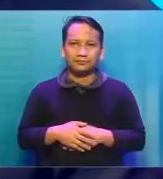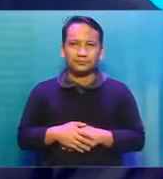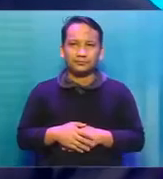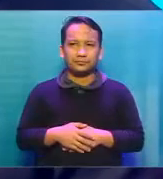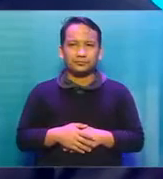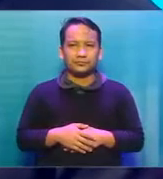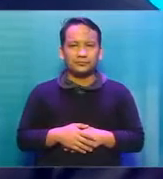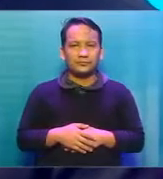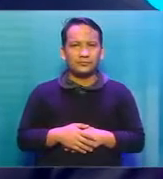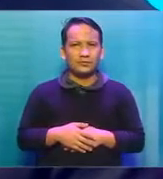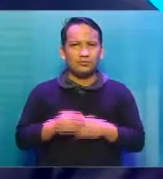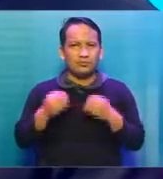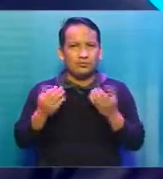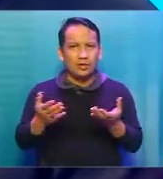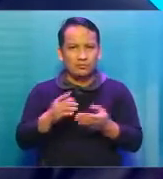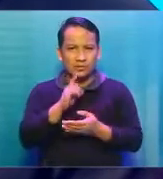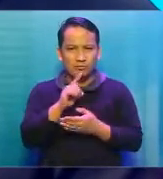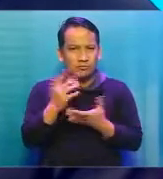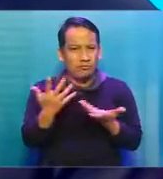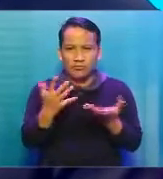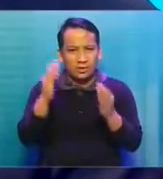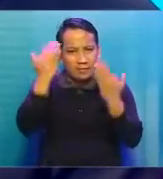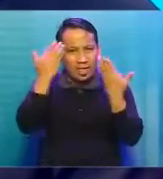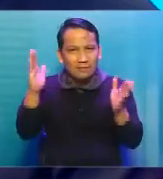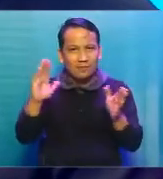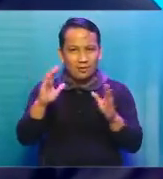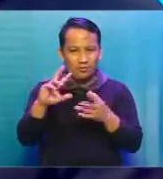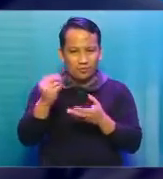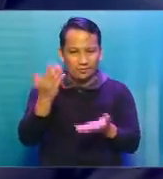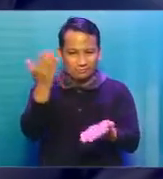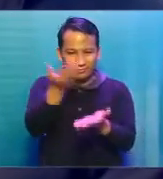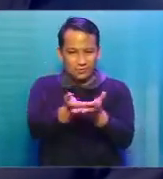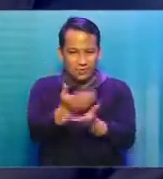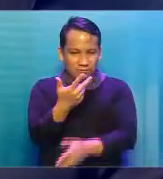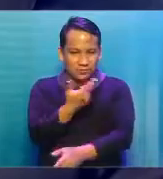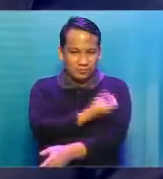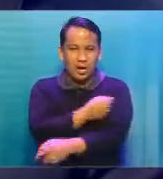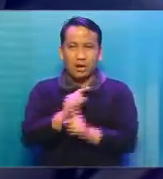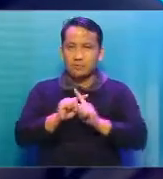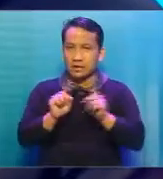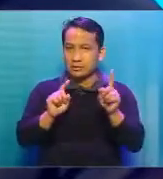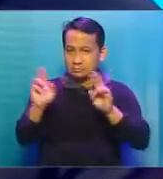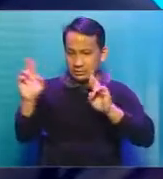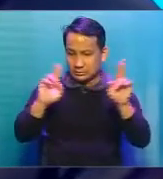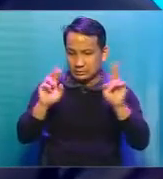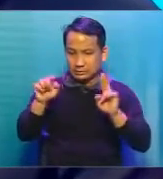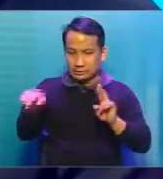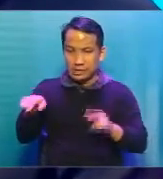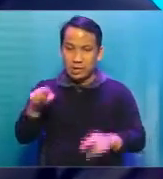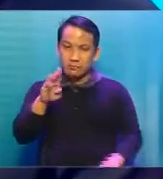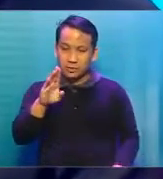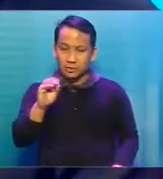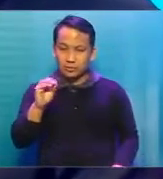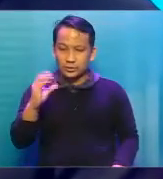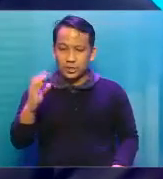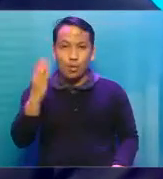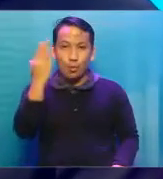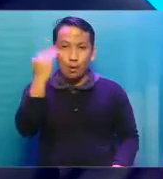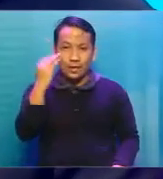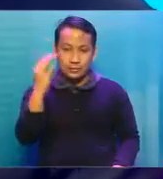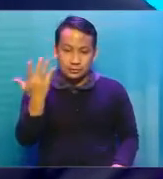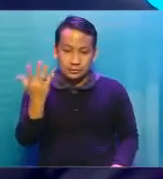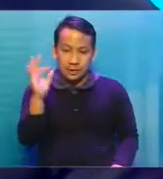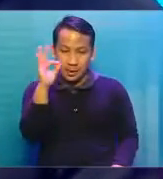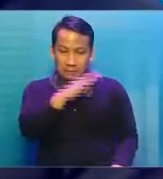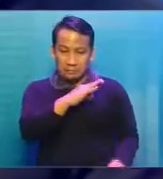wala pa mang kasiguraduhan kung kailan darating ang mga bakuna, naka-alerto na rin ang Bureau of Customs laban sa mga Peking COVID